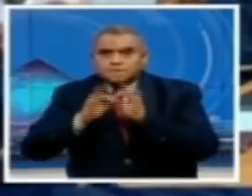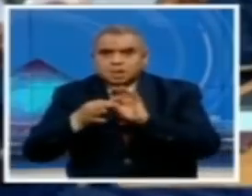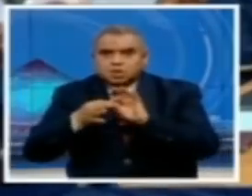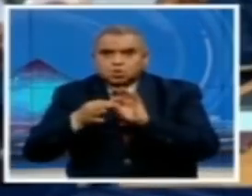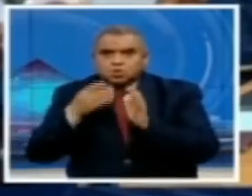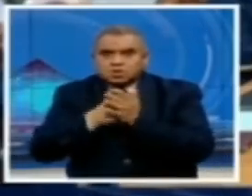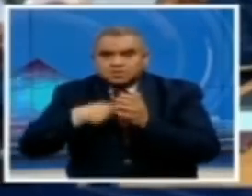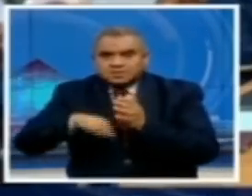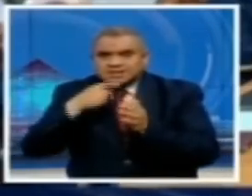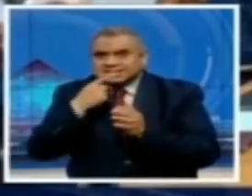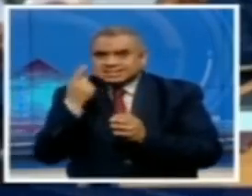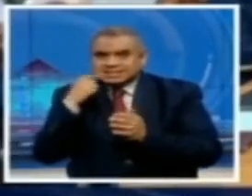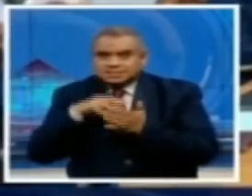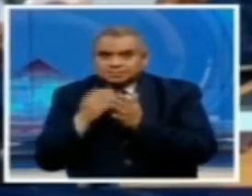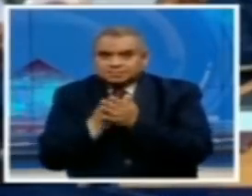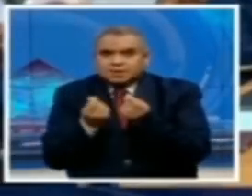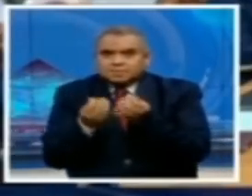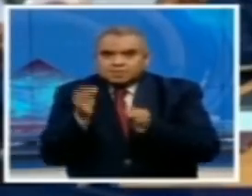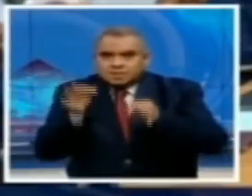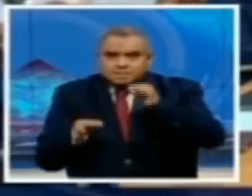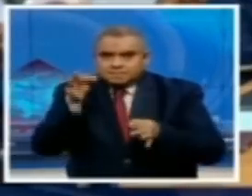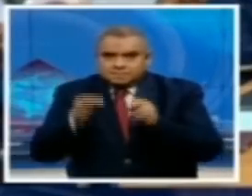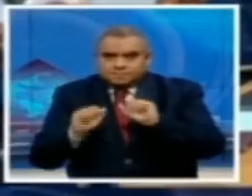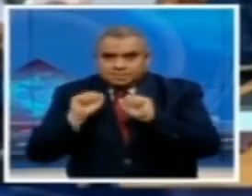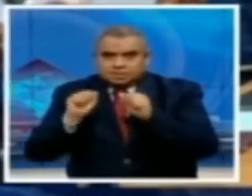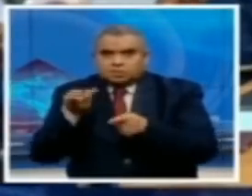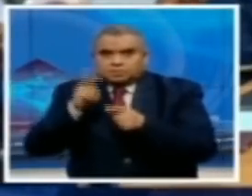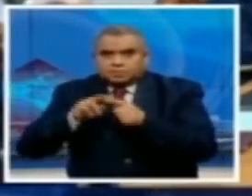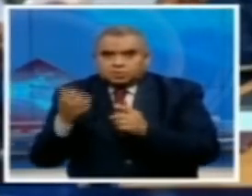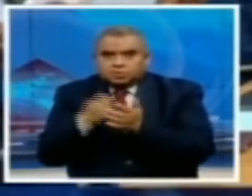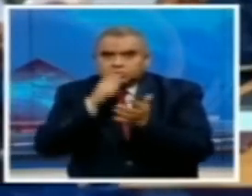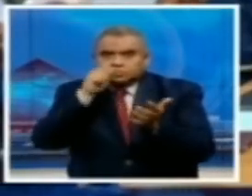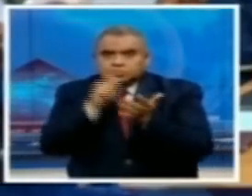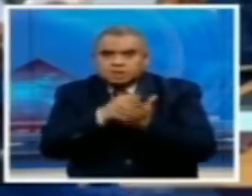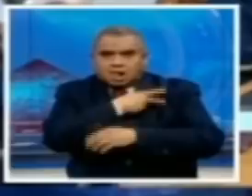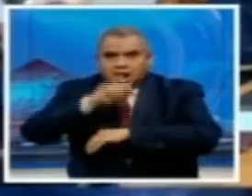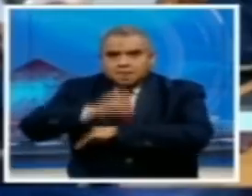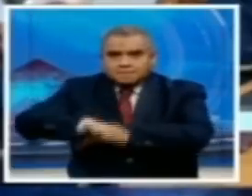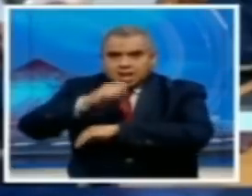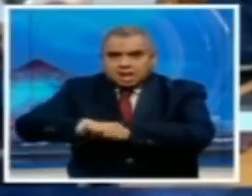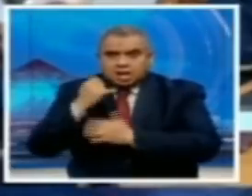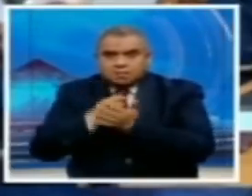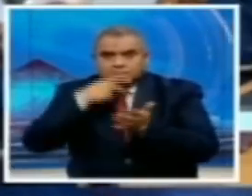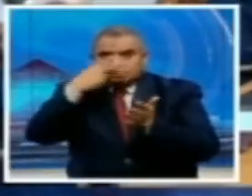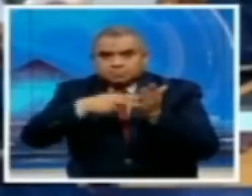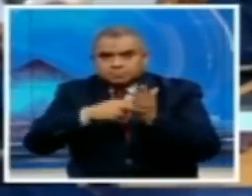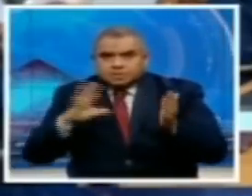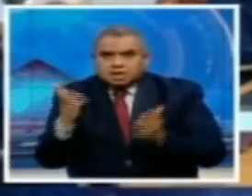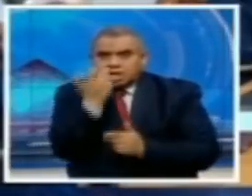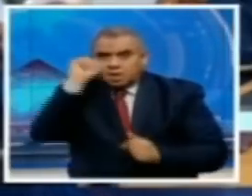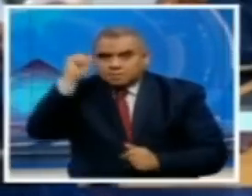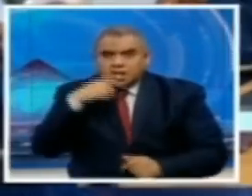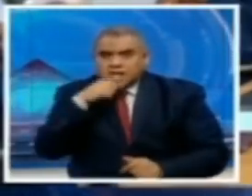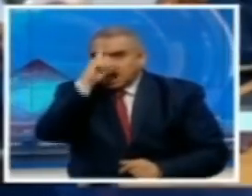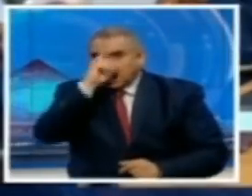1,429,000,000 جنيه خلال الفترة المنقضية من العام المالي الحالي. وفيما يخص الأحكام القضائية الصادرة لصالح هيئة